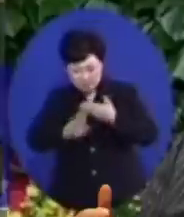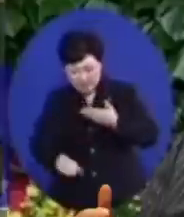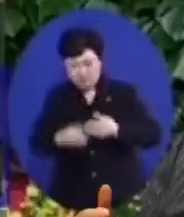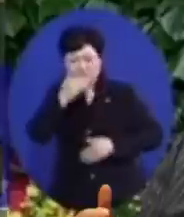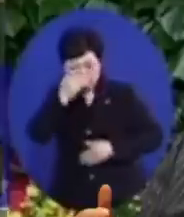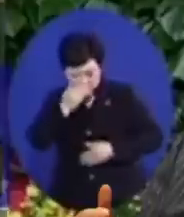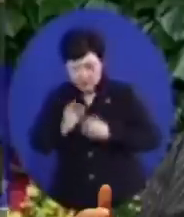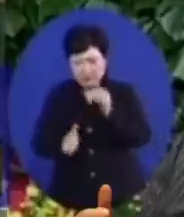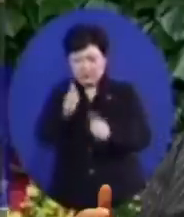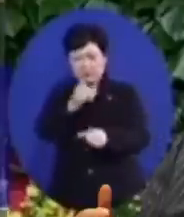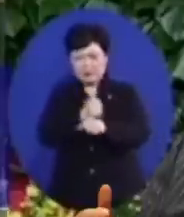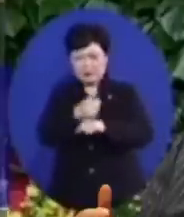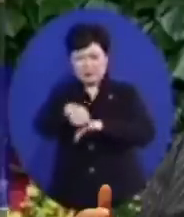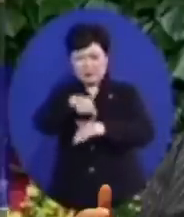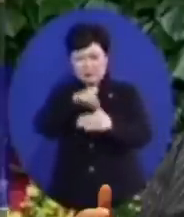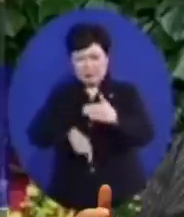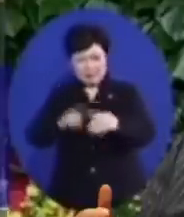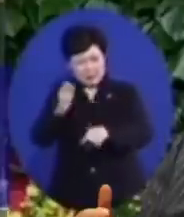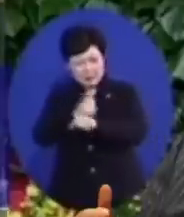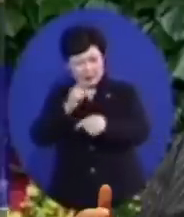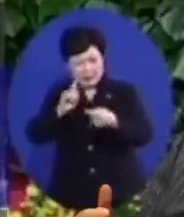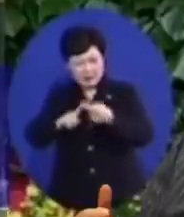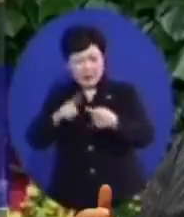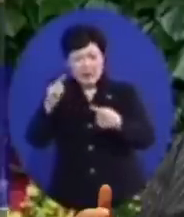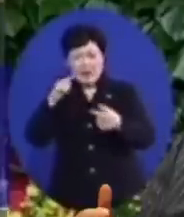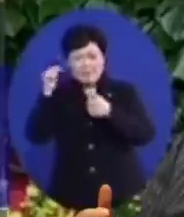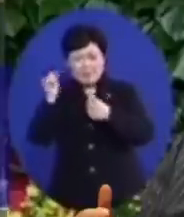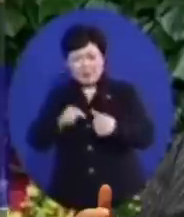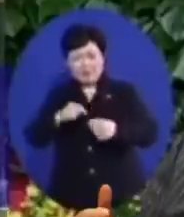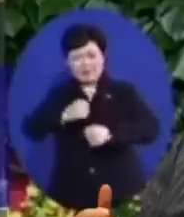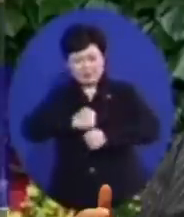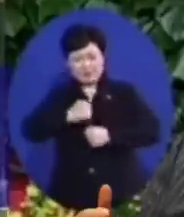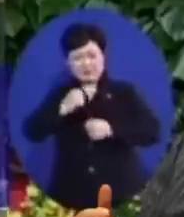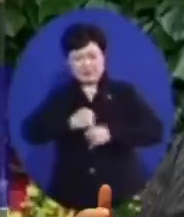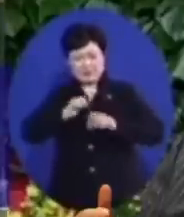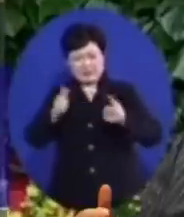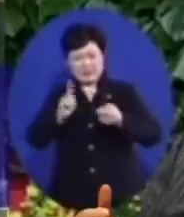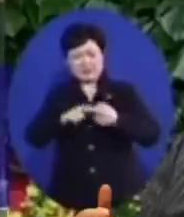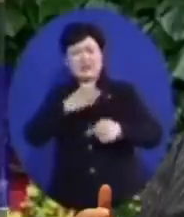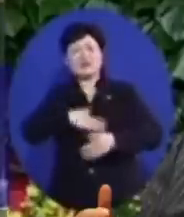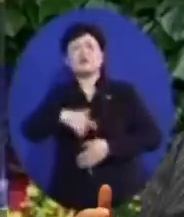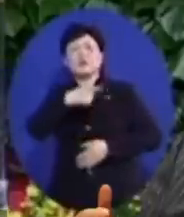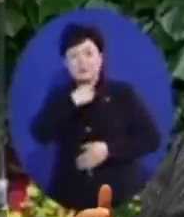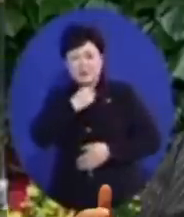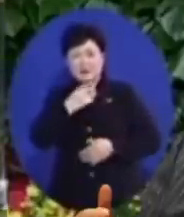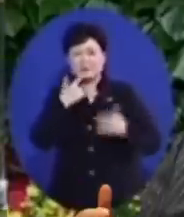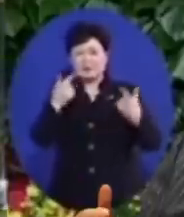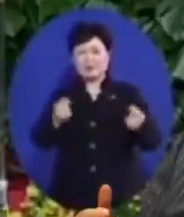너를 시험하사 내 마음이 어떠한지 그 명령을 지키는지 지키지 않는지 알려 함이라.